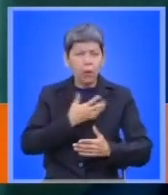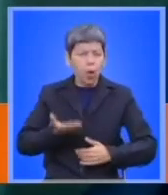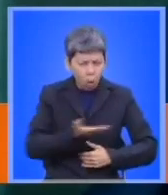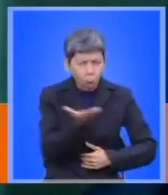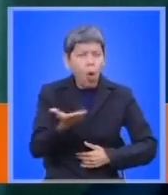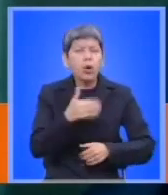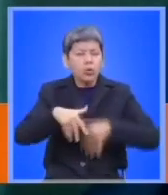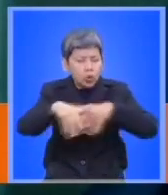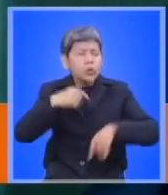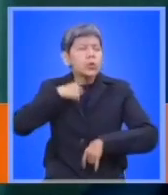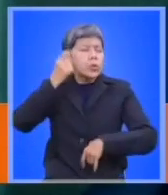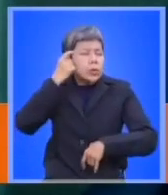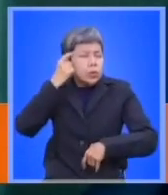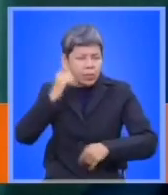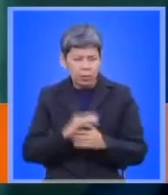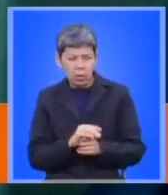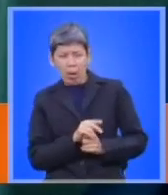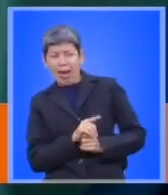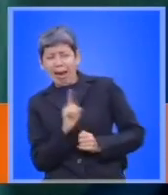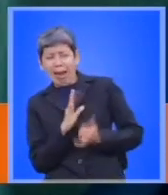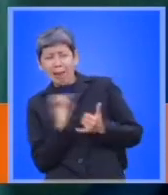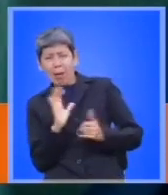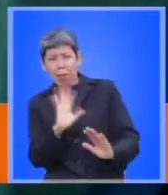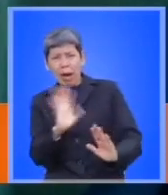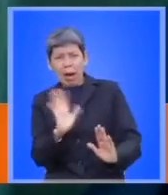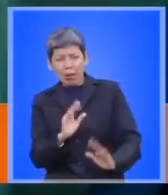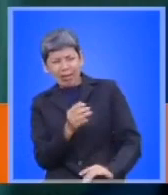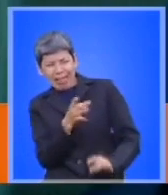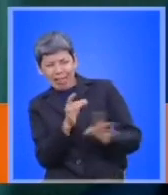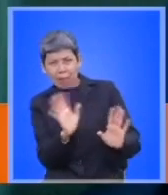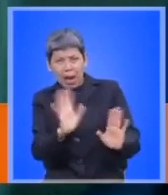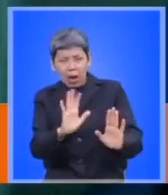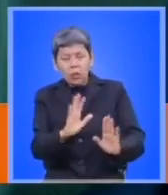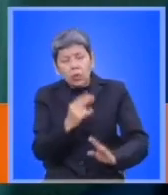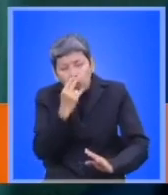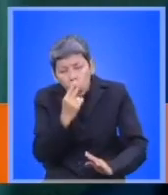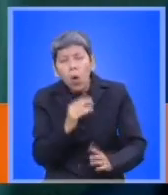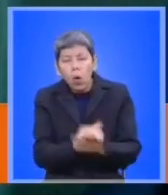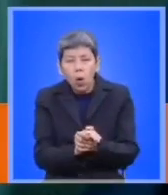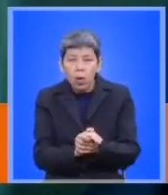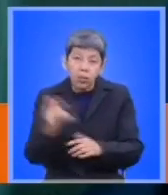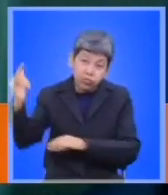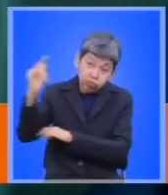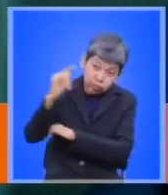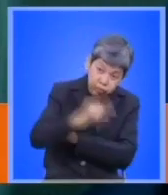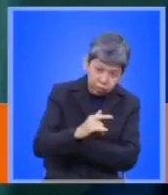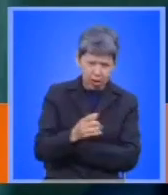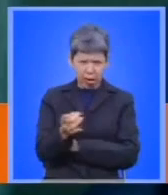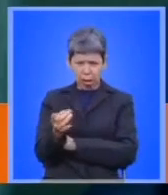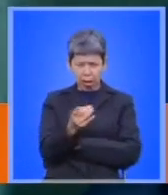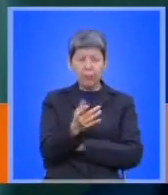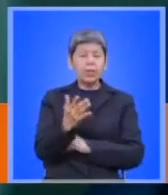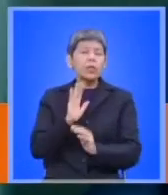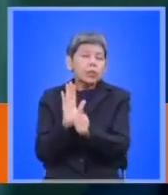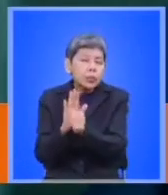ชุมชนต้องเข้าใจอย่ารังเกียจให้อย่าตีกลาเข้านะอย่าล้อเลียนคนที่เดินทางกลับจากพื้นที่ระบาดควรจะให้